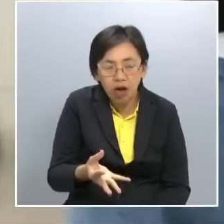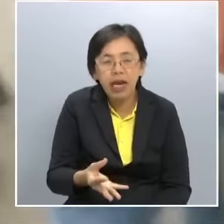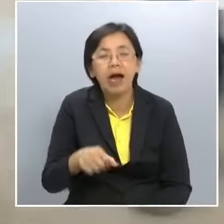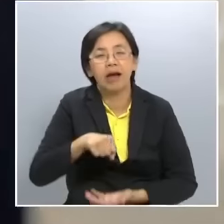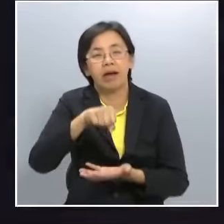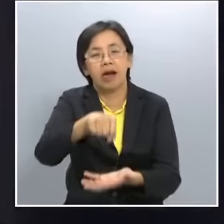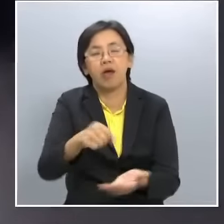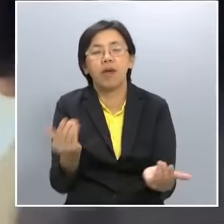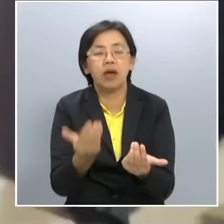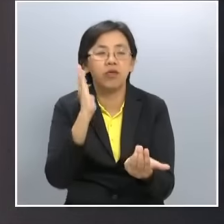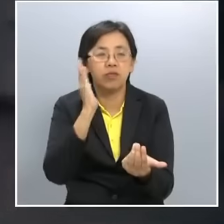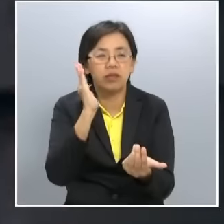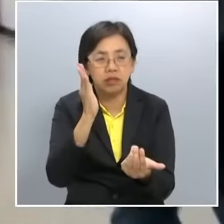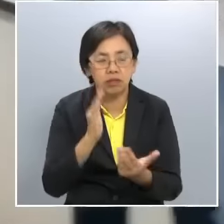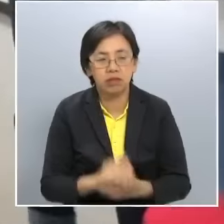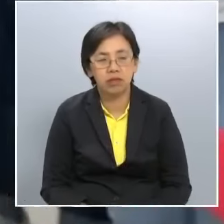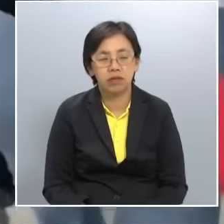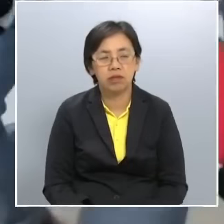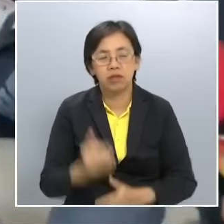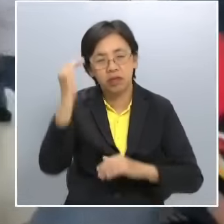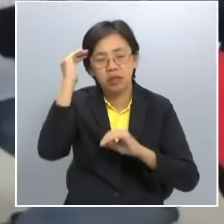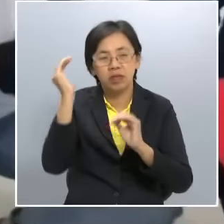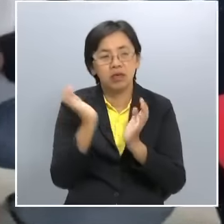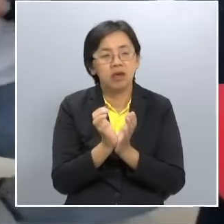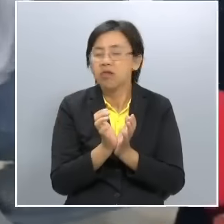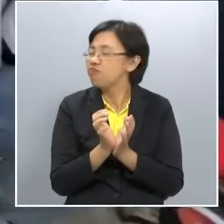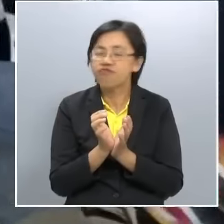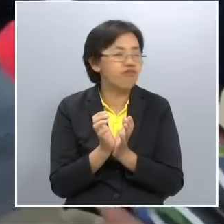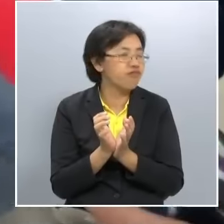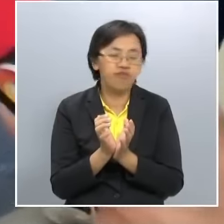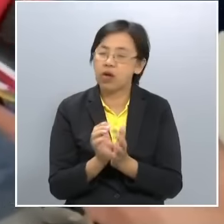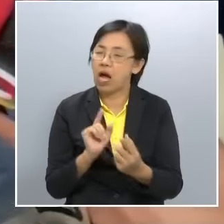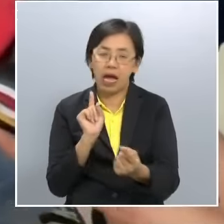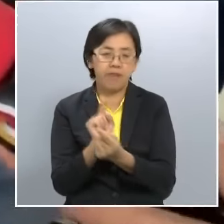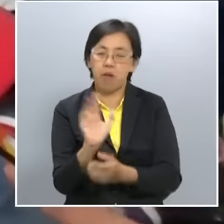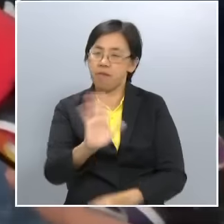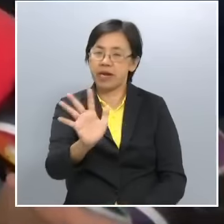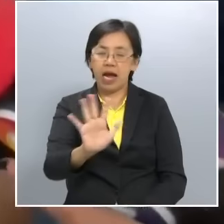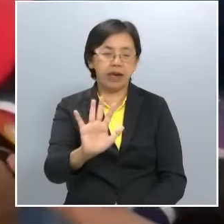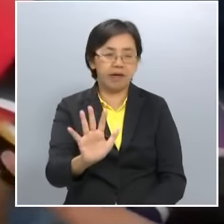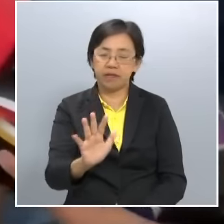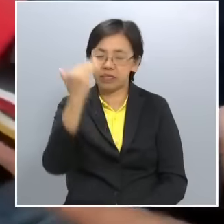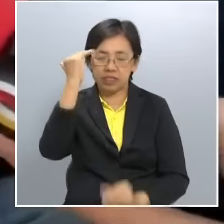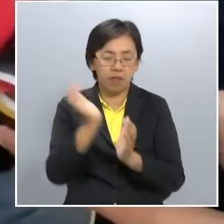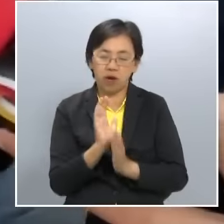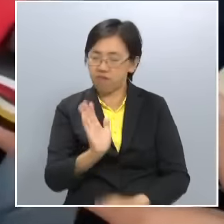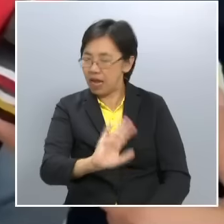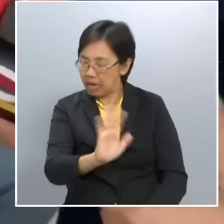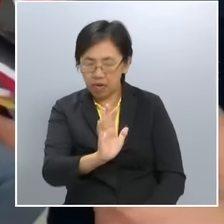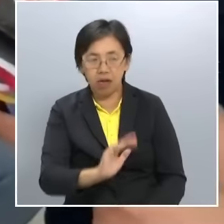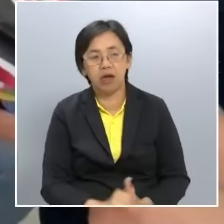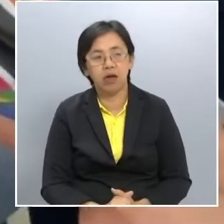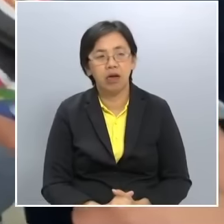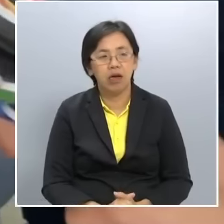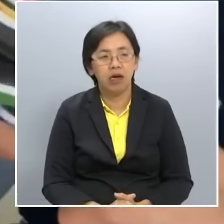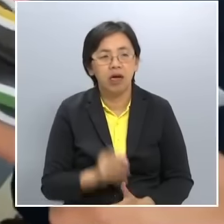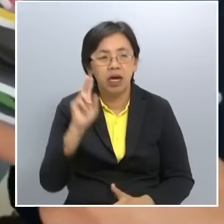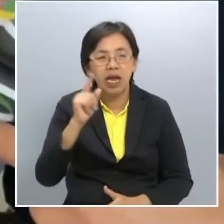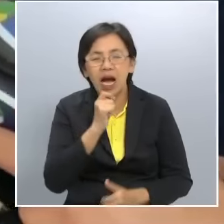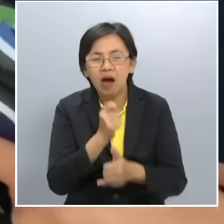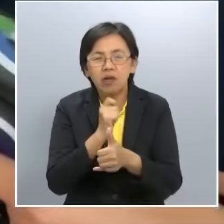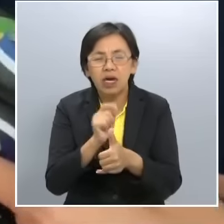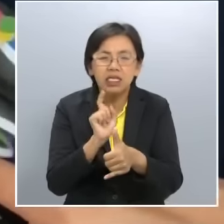ชายครับเบื้องต้นนะฮะทางตำรวจเองเนี่ยไม่อนุญาตให้เข้าพบนะครับระหว่างนั้นผู้สื่อข่าวเองพยายามสอบถามแม่ของผู้ต้